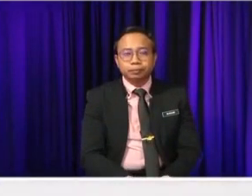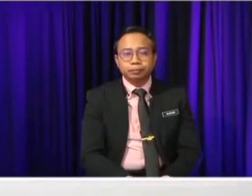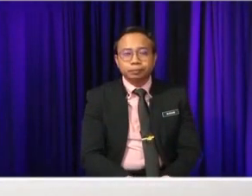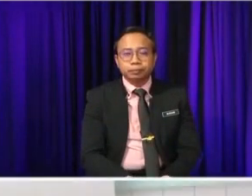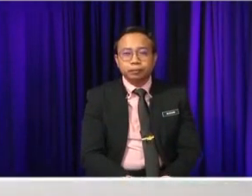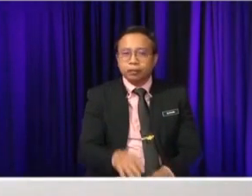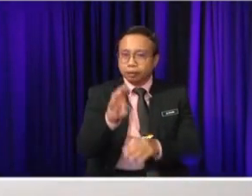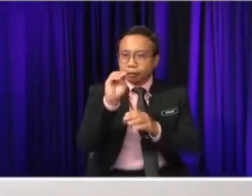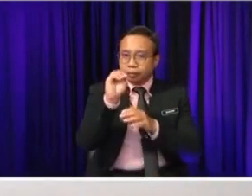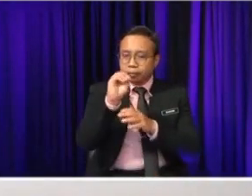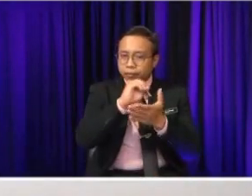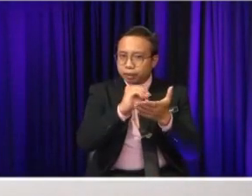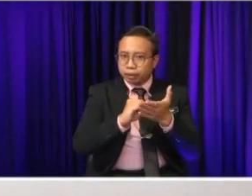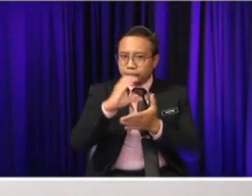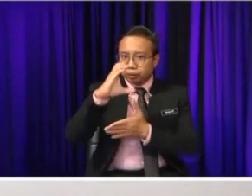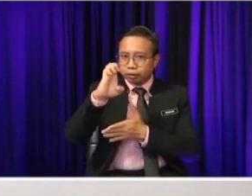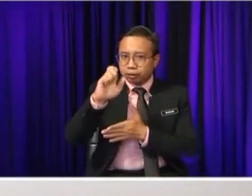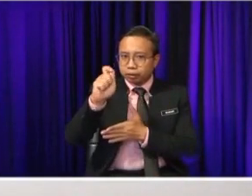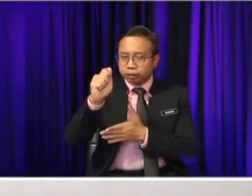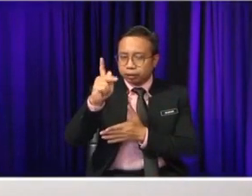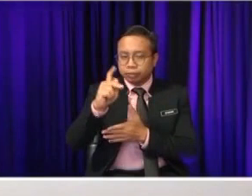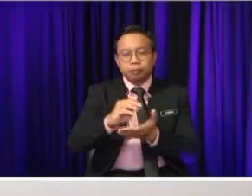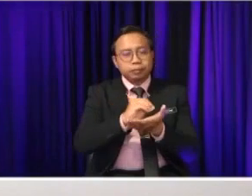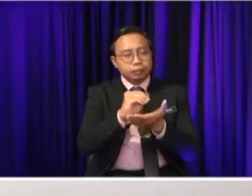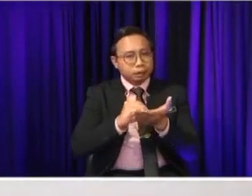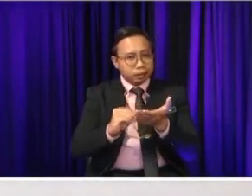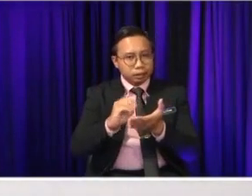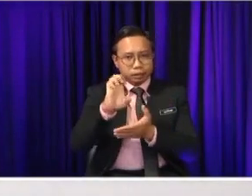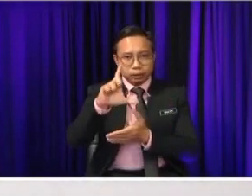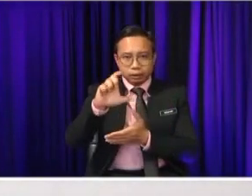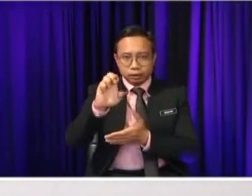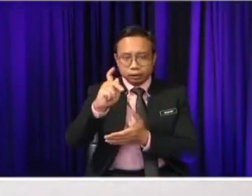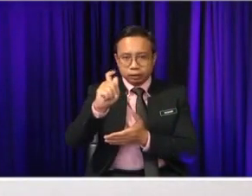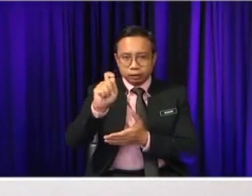media cetak dan juga Media elektronik